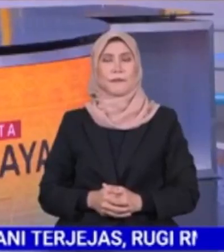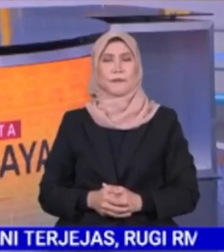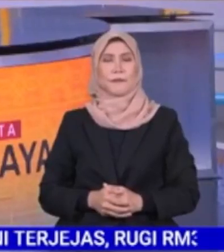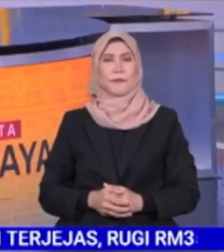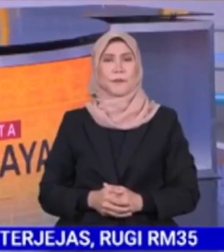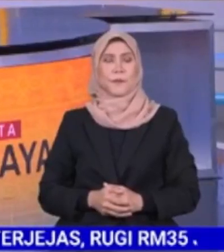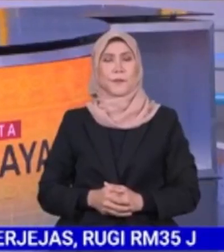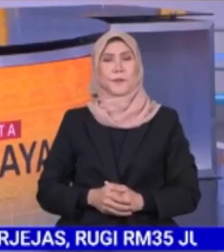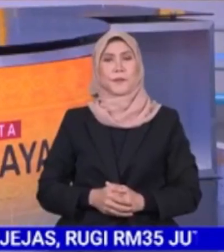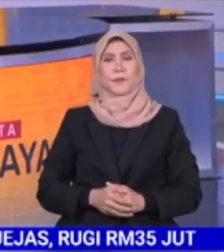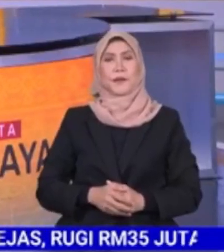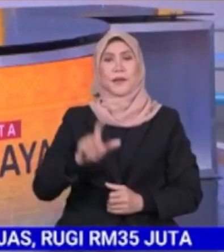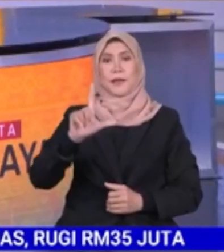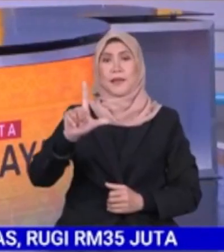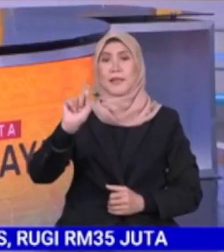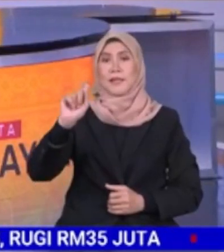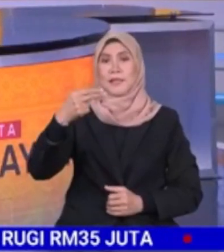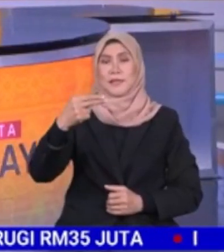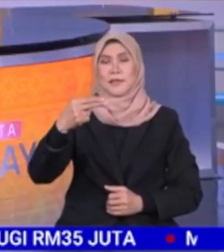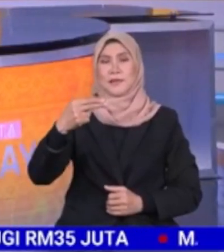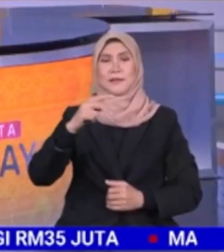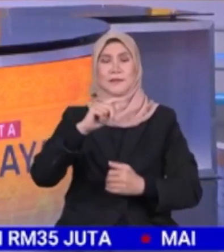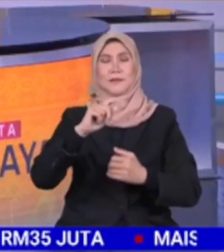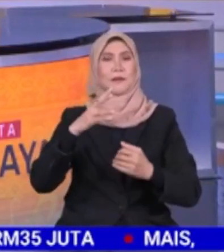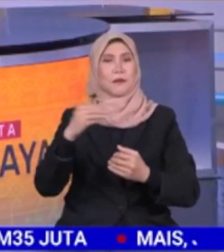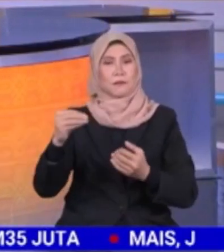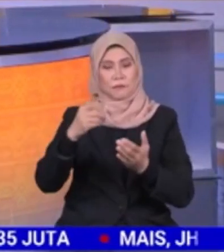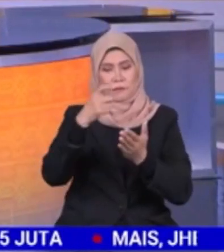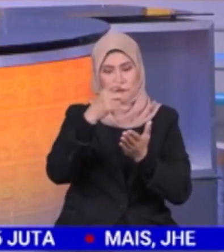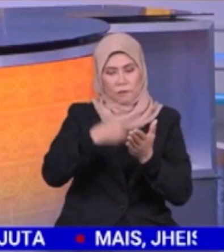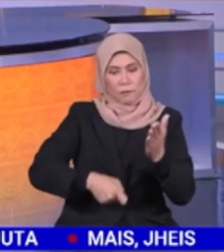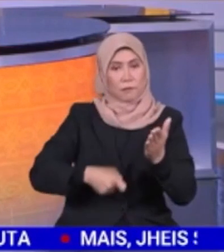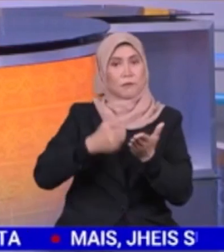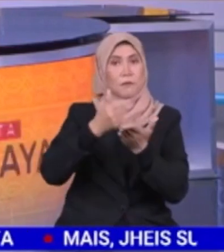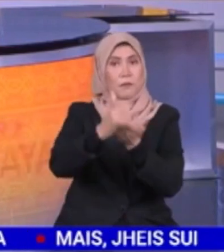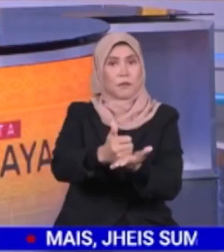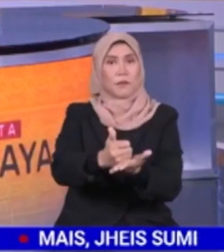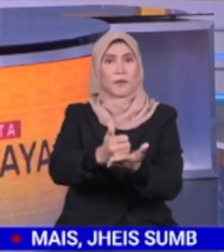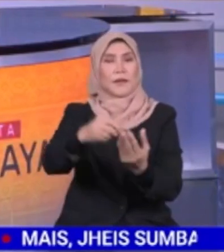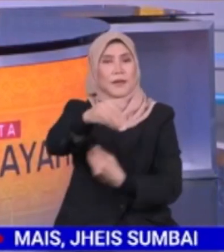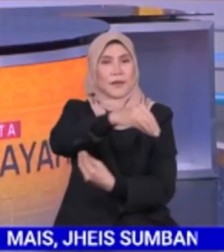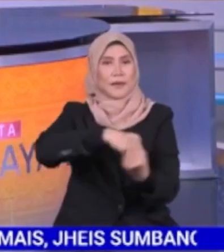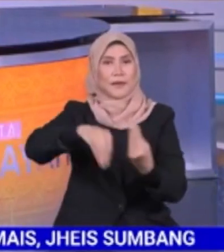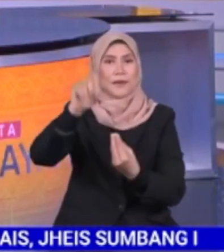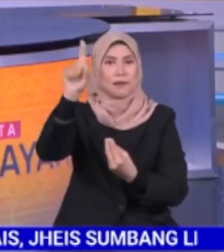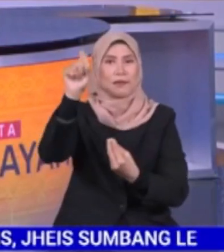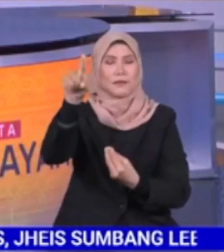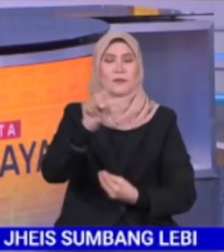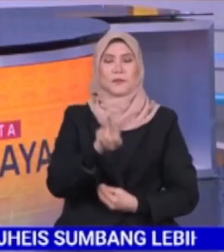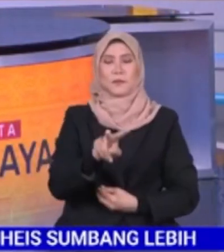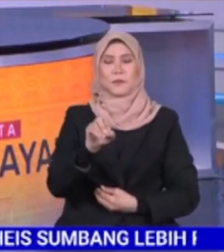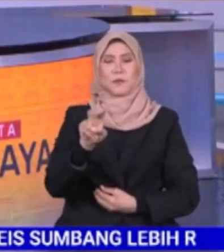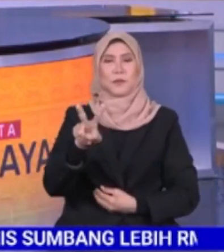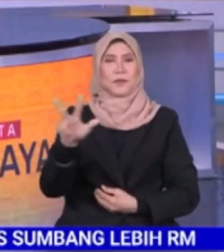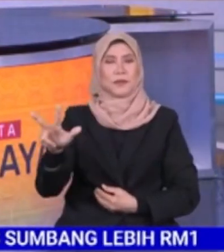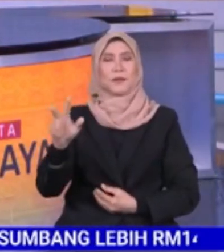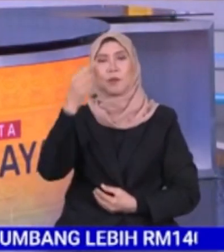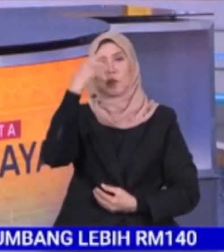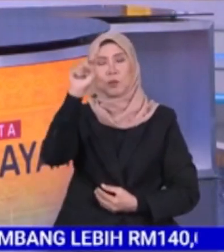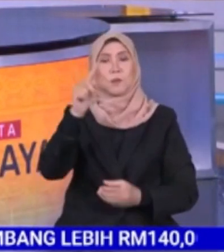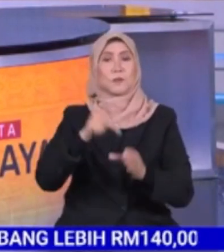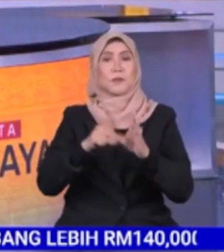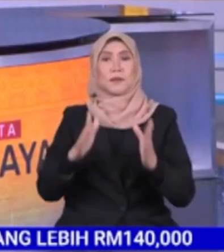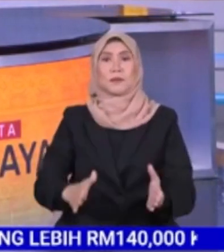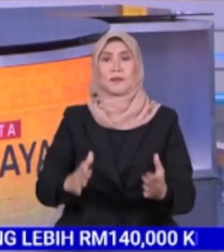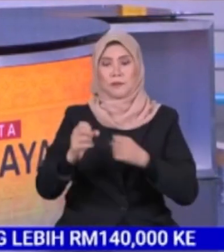lembaga tabung haji hari ini mengumumkan kos bayaran dan bantuan keuangan haji untuk tahun 2023 bagi jemaah muahsah